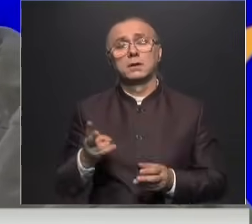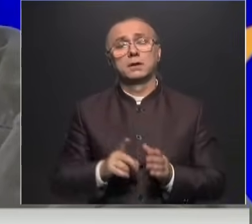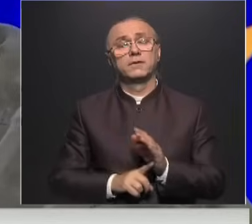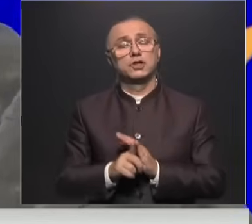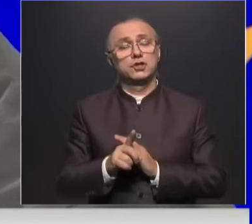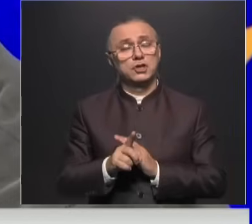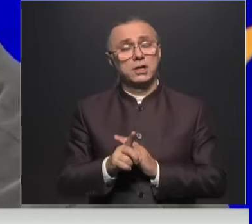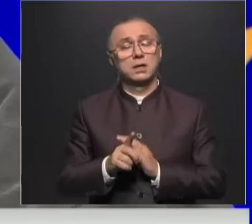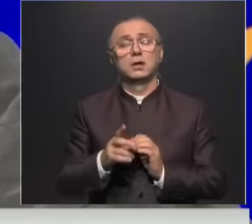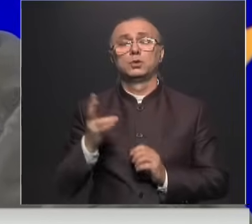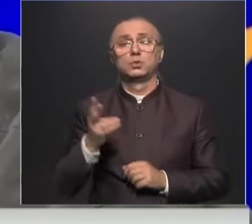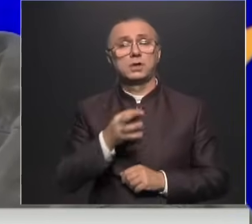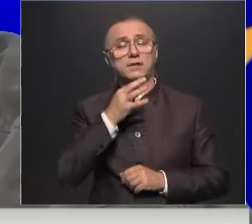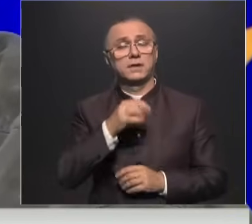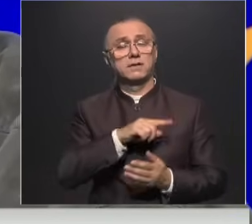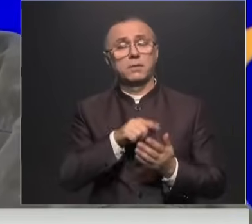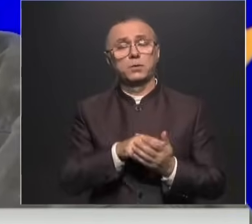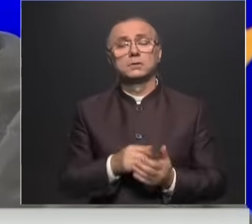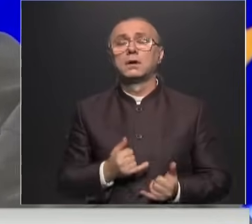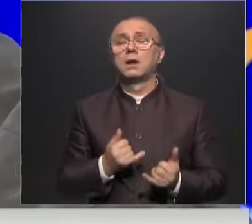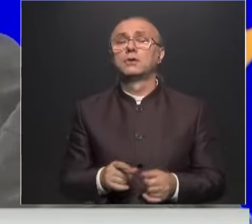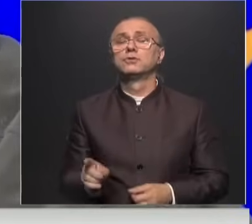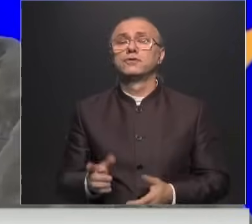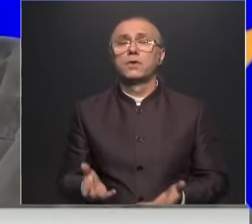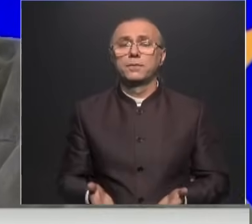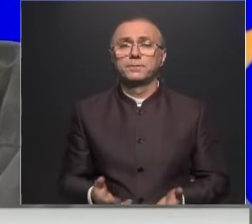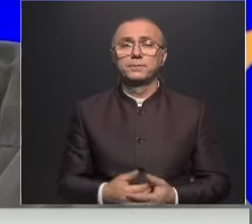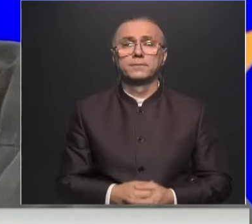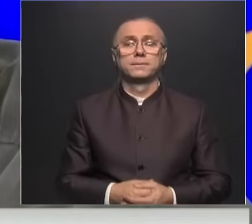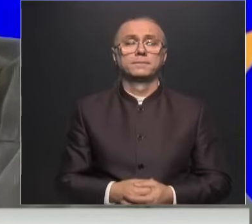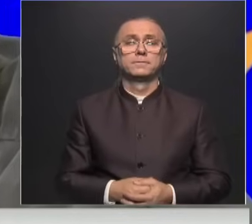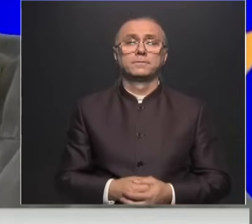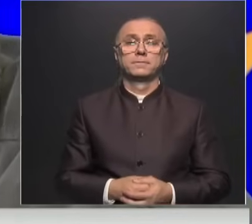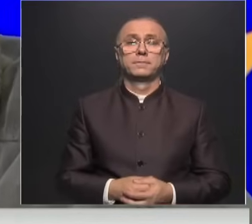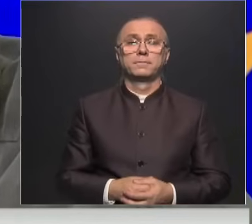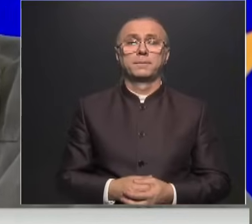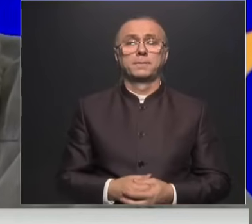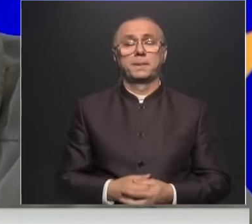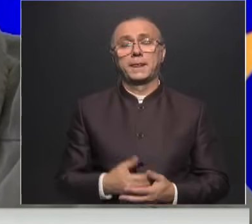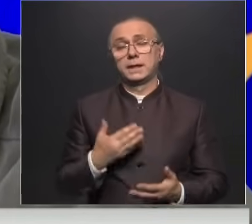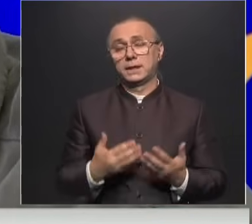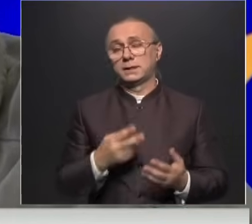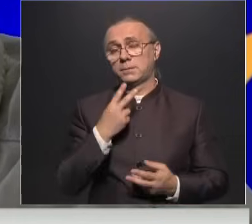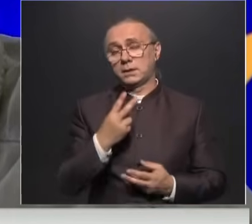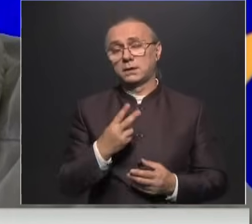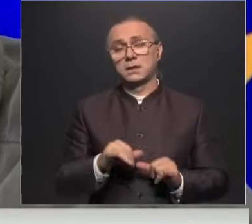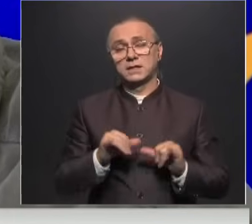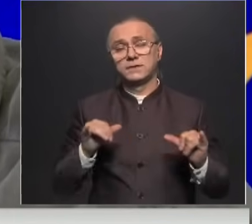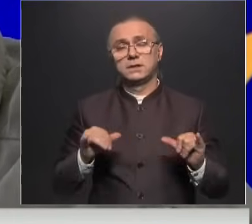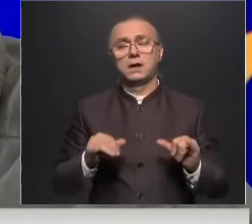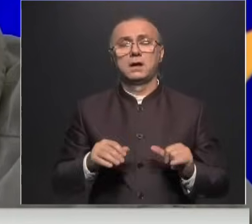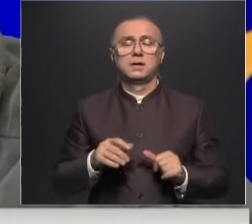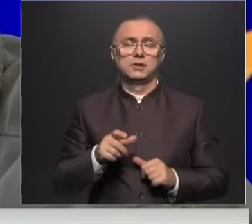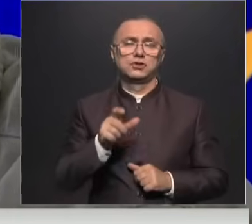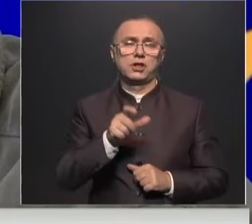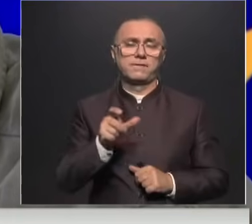ответить на вопрос «для чего». И, безусловно, если ретроспективно смотреть на развитие человеческой культуры, да